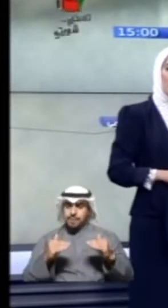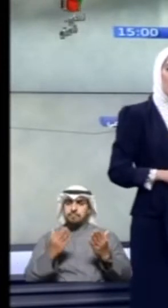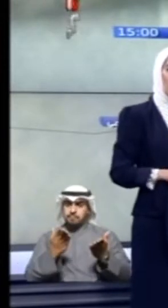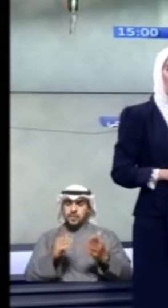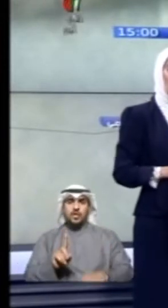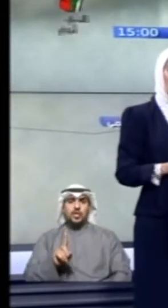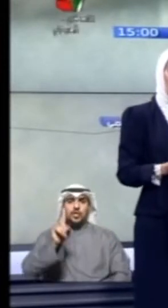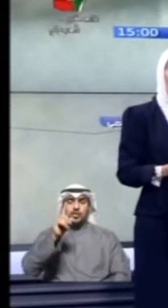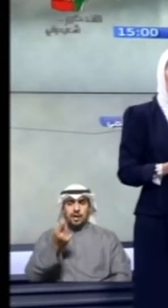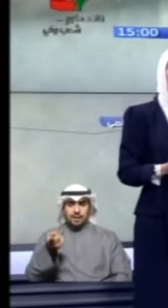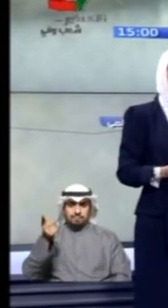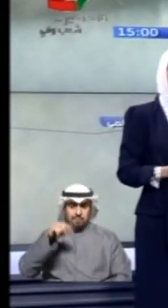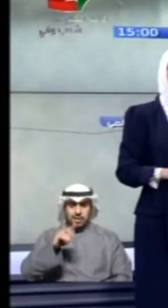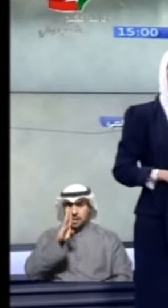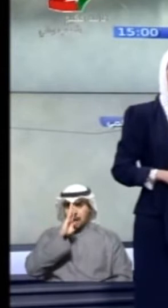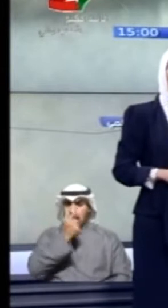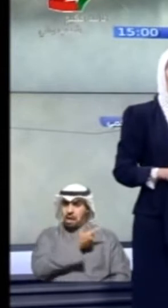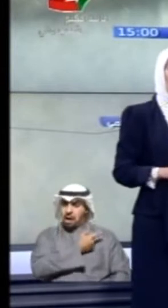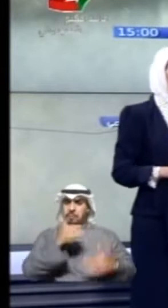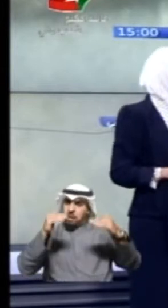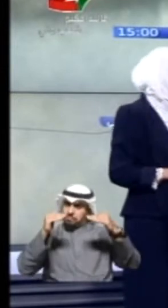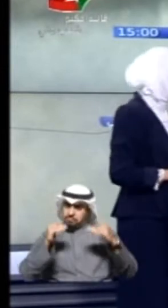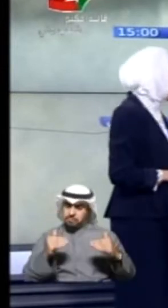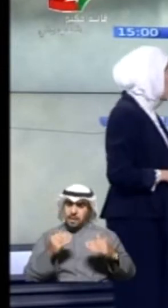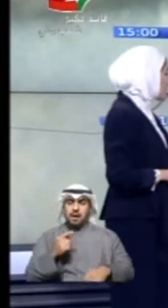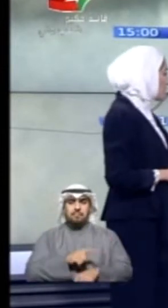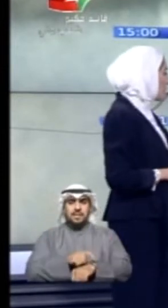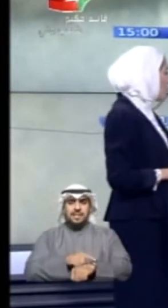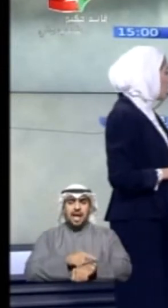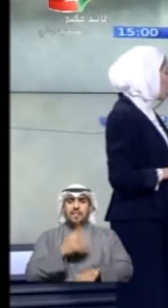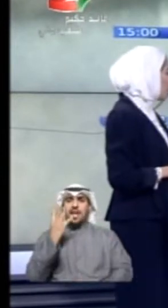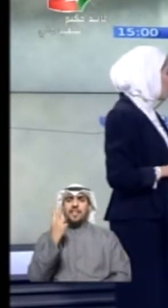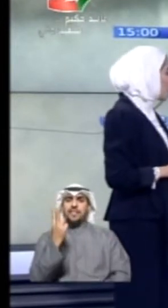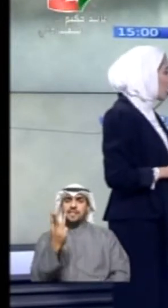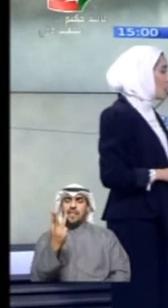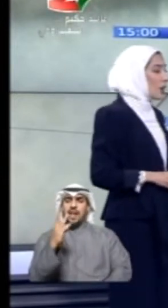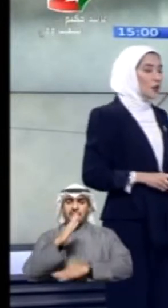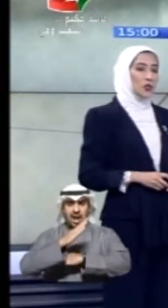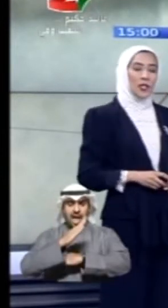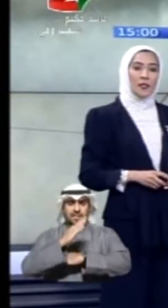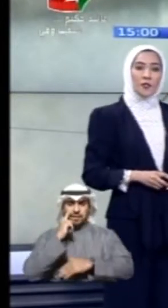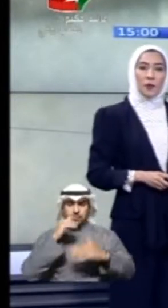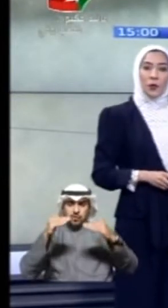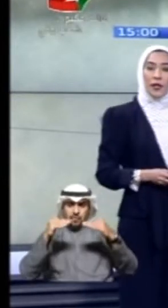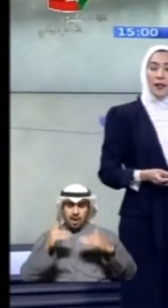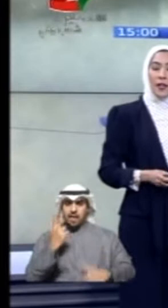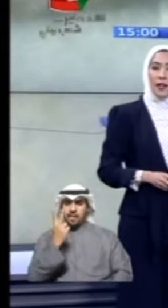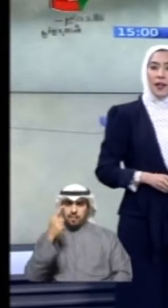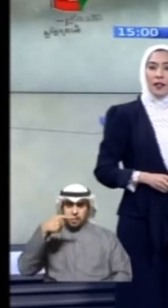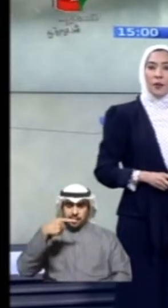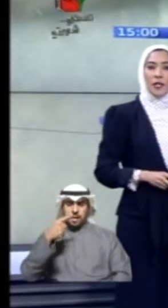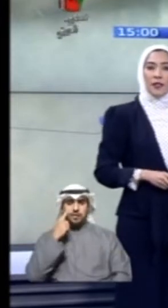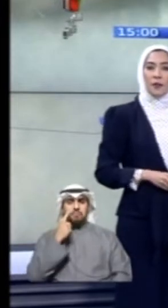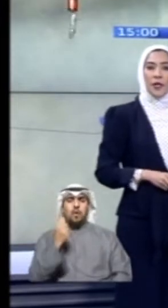نهاية منتصف يوم الغد تقريبا على الساعة الثالثة عصرا راح تكون ما بين 18 إلى 21 درجة مئوية